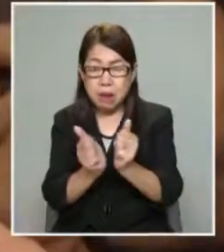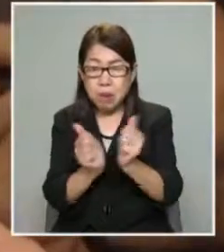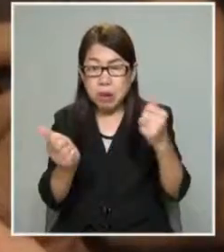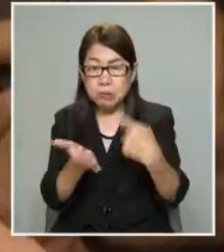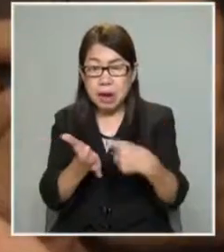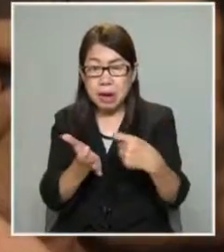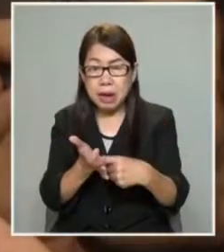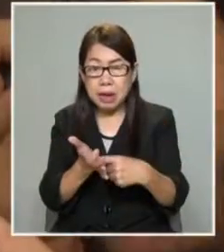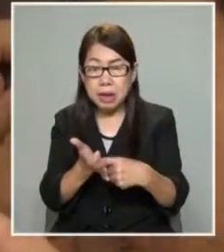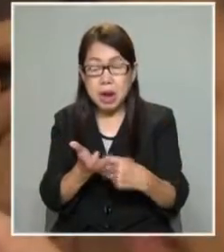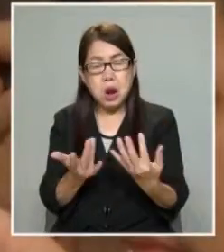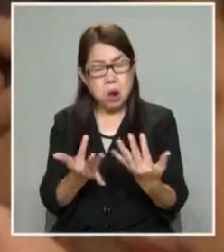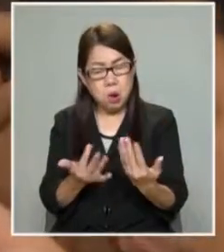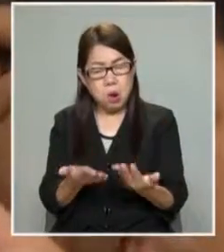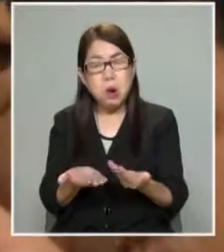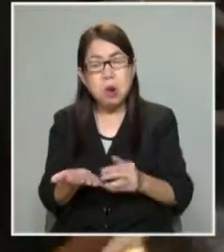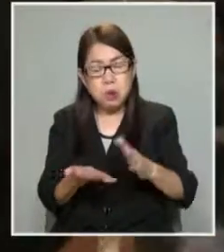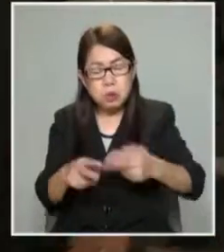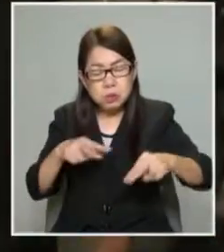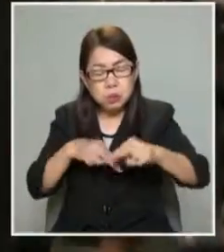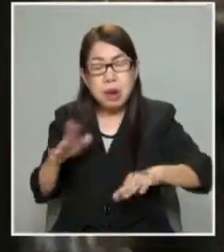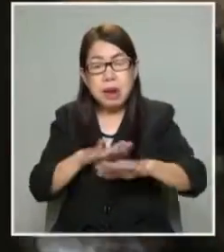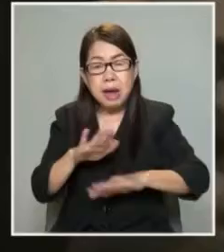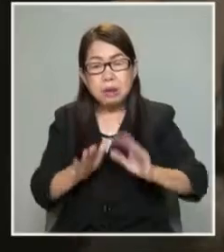แม่ผู้ตายเขาส่งมาฮะ